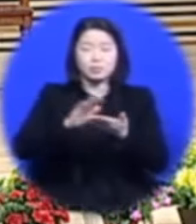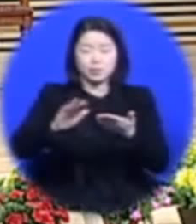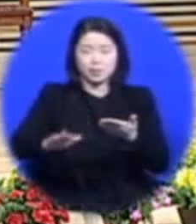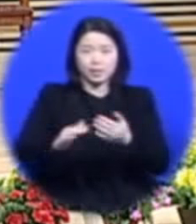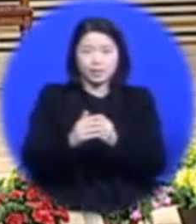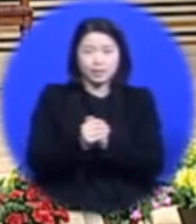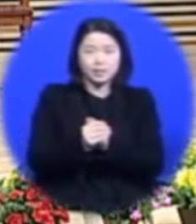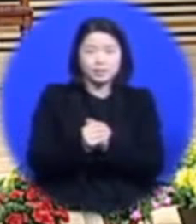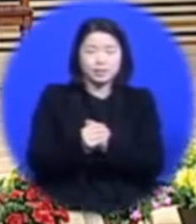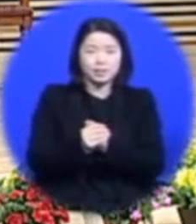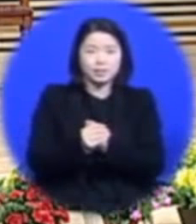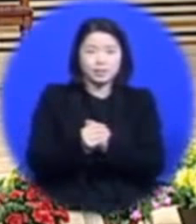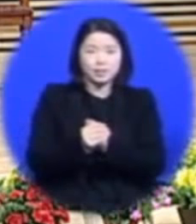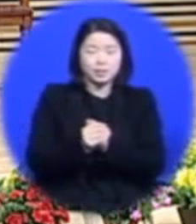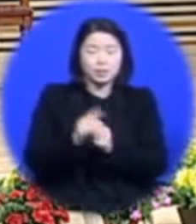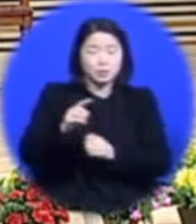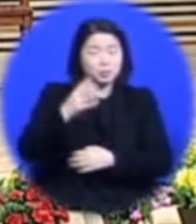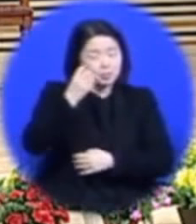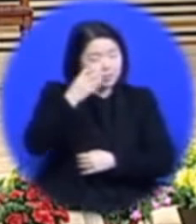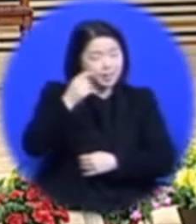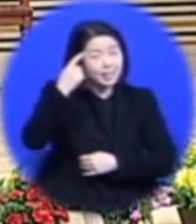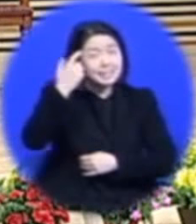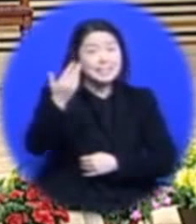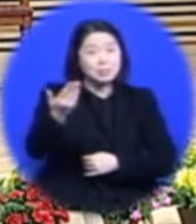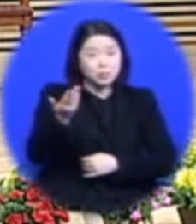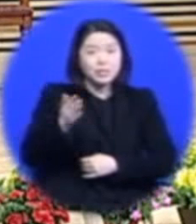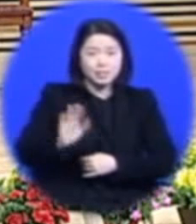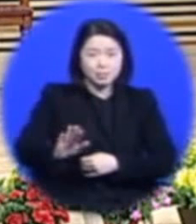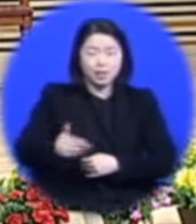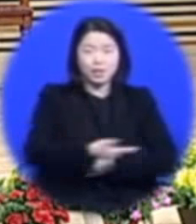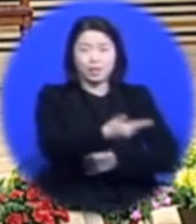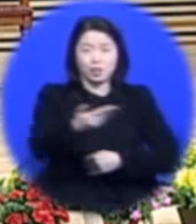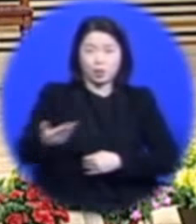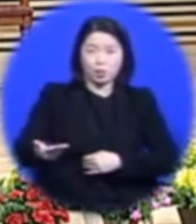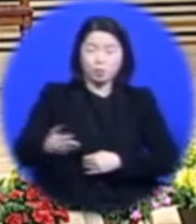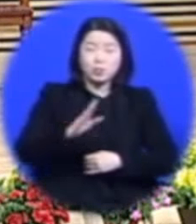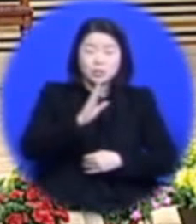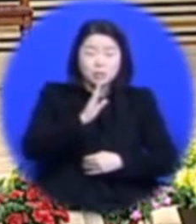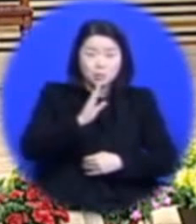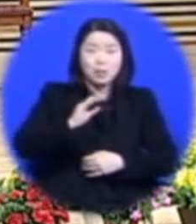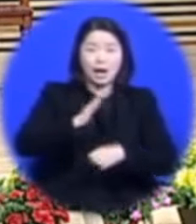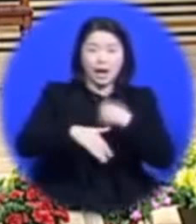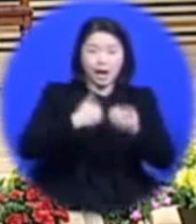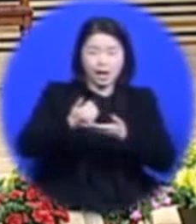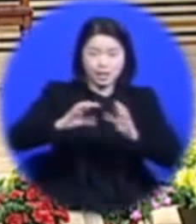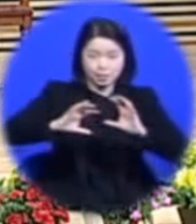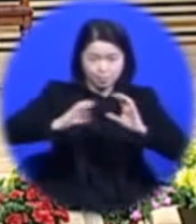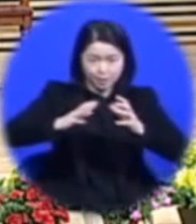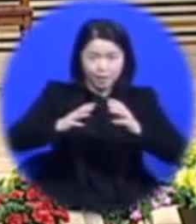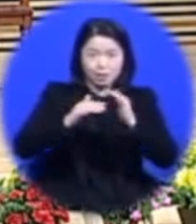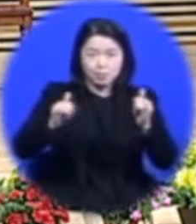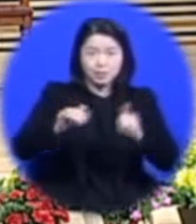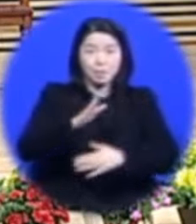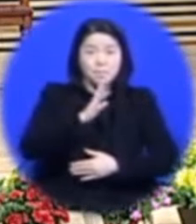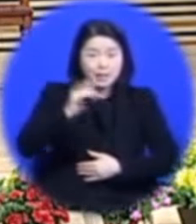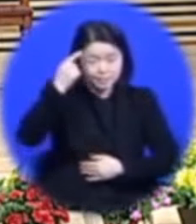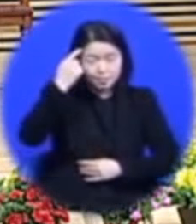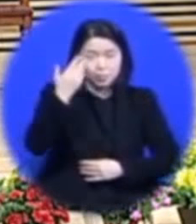아 좀 엉뚱한 질문이긴 하지만 여러분들은 정말 하나님의 백성 하나님의 나라의 백성